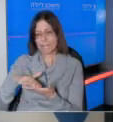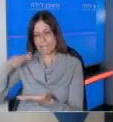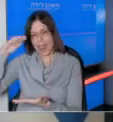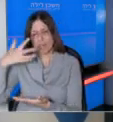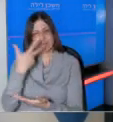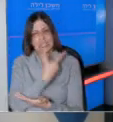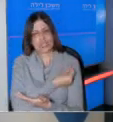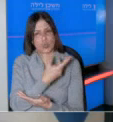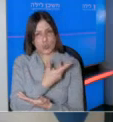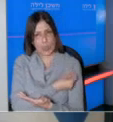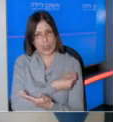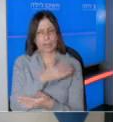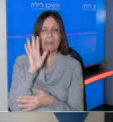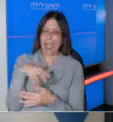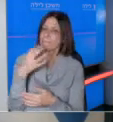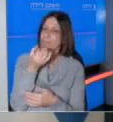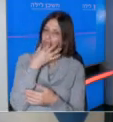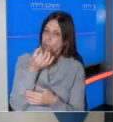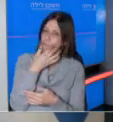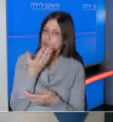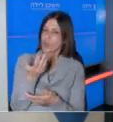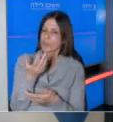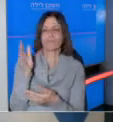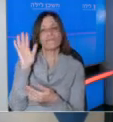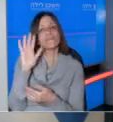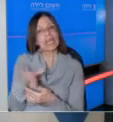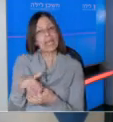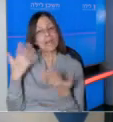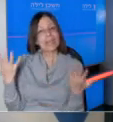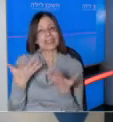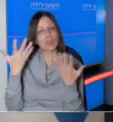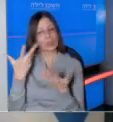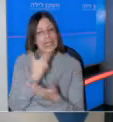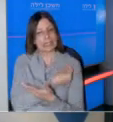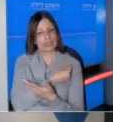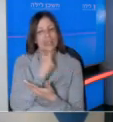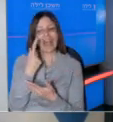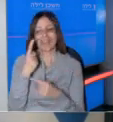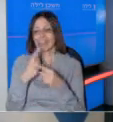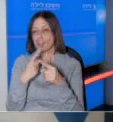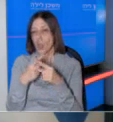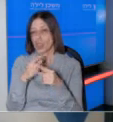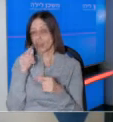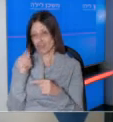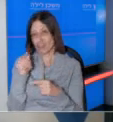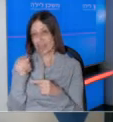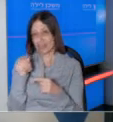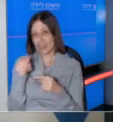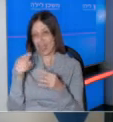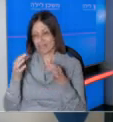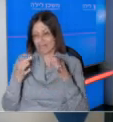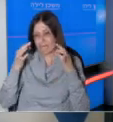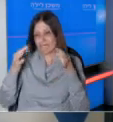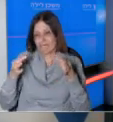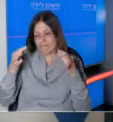בחיסונים, גם בתרופות וגם בעידוד חיסון. עכשיו, אחד היתרונות, כשאתה מעכב את